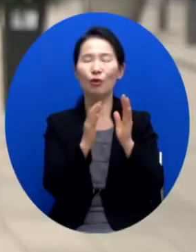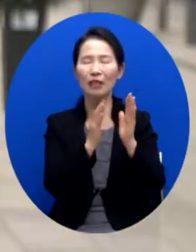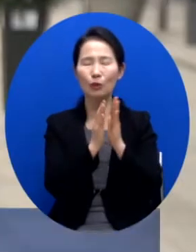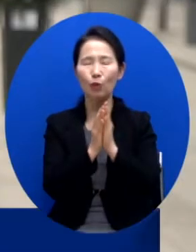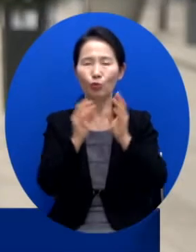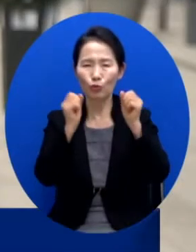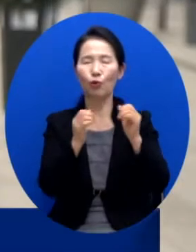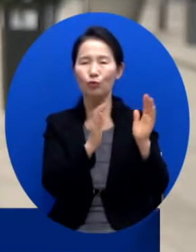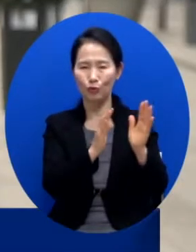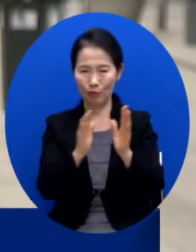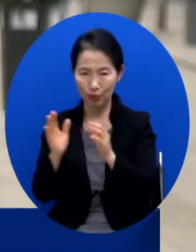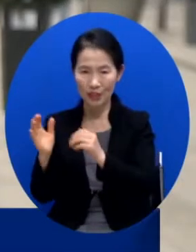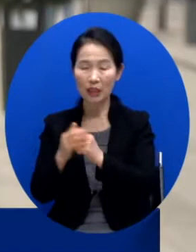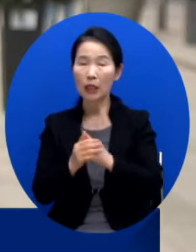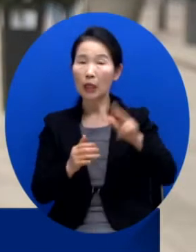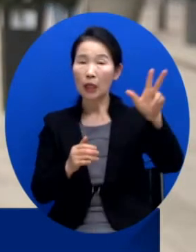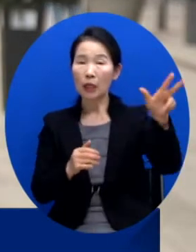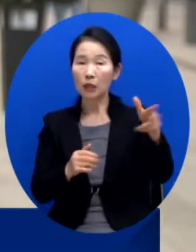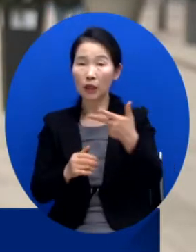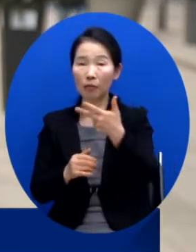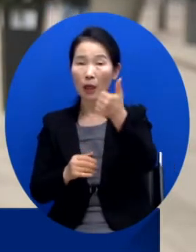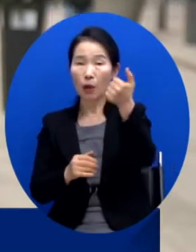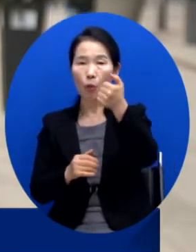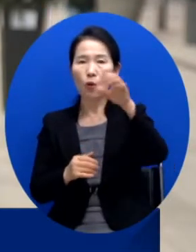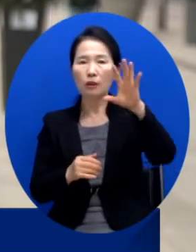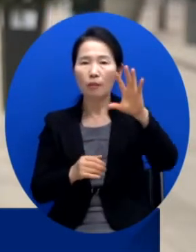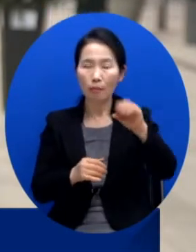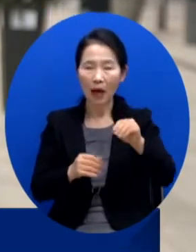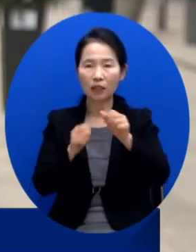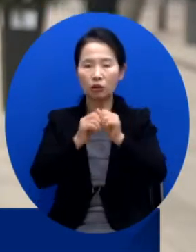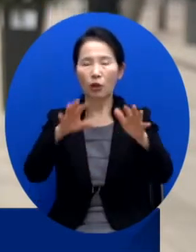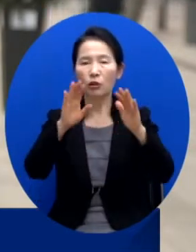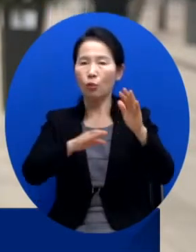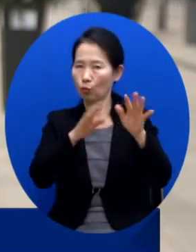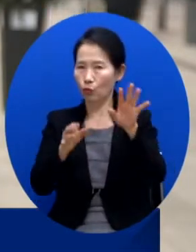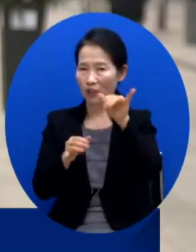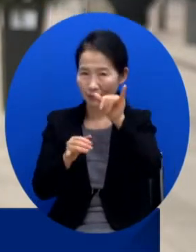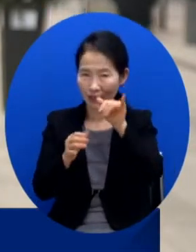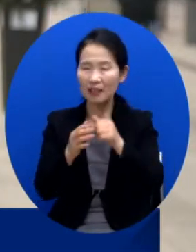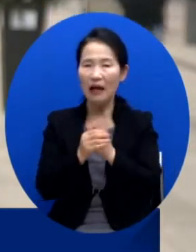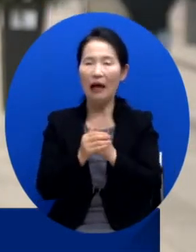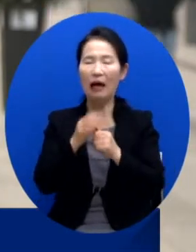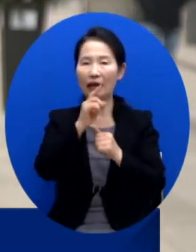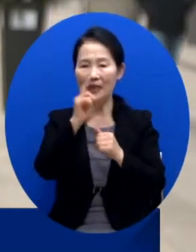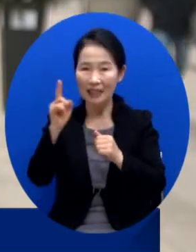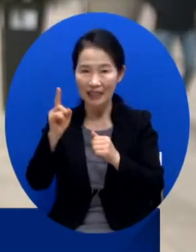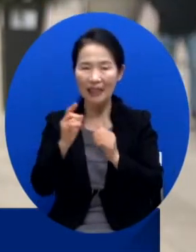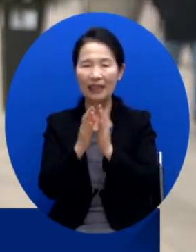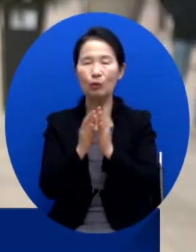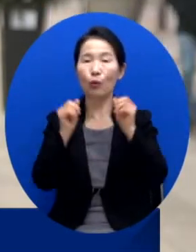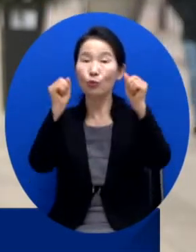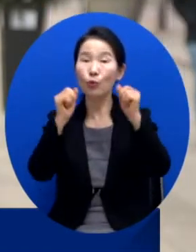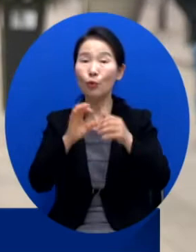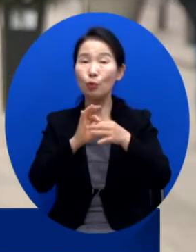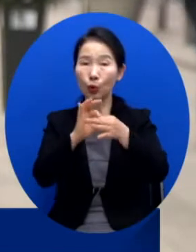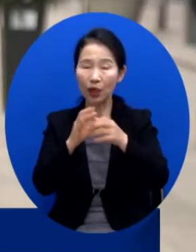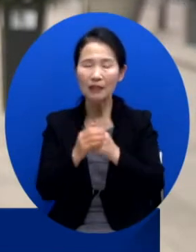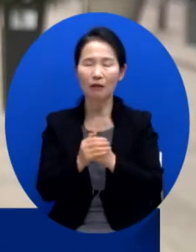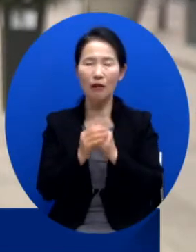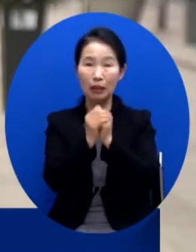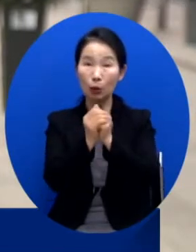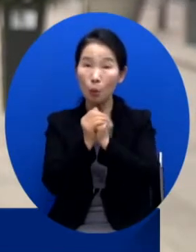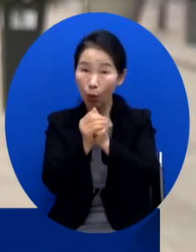전세계 쯤 750만 의 아 디아스포라 데 나가 있습니다 1 1부은 기도 운동을 통해서 더 많이 기도할 하는데